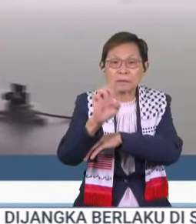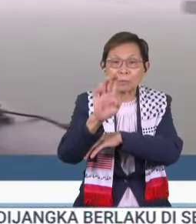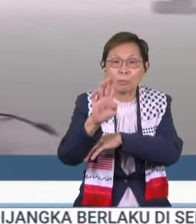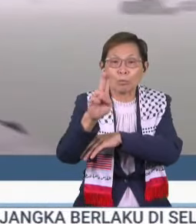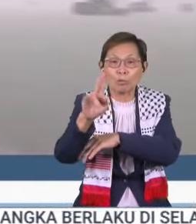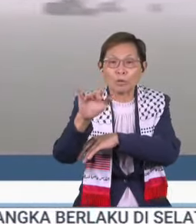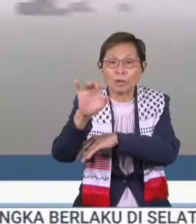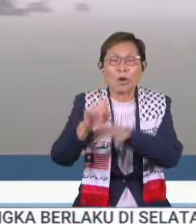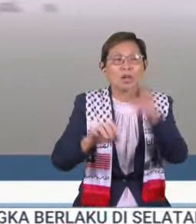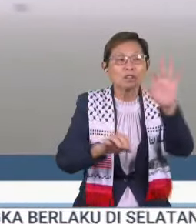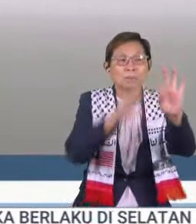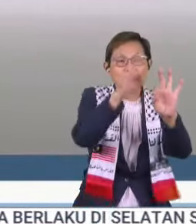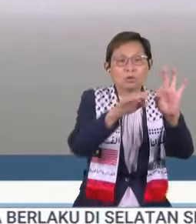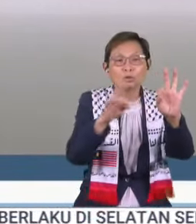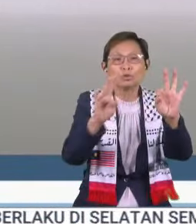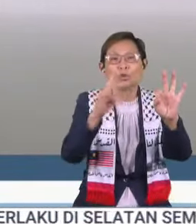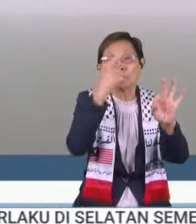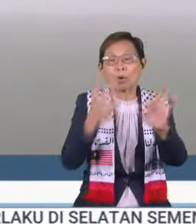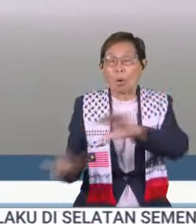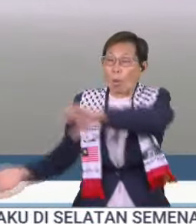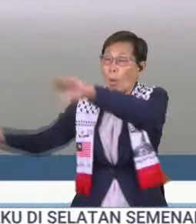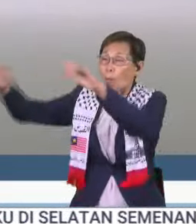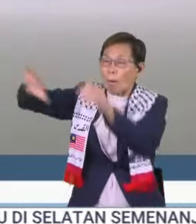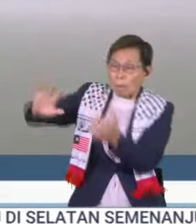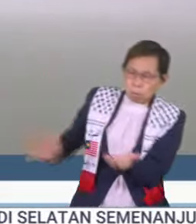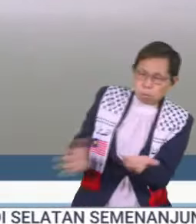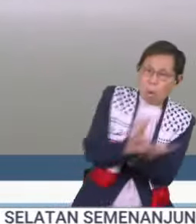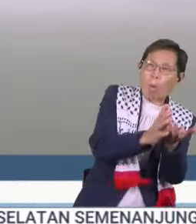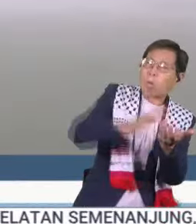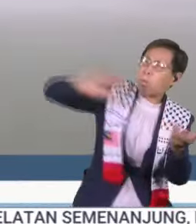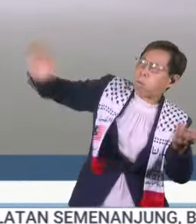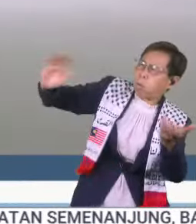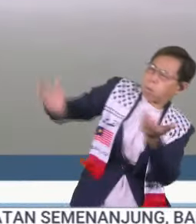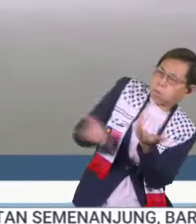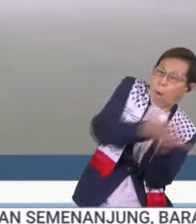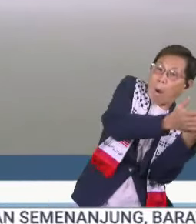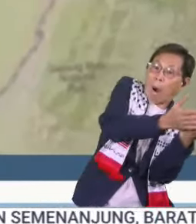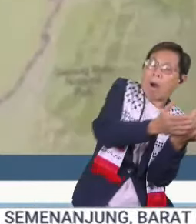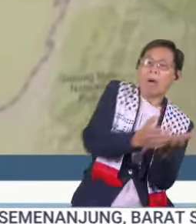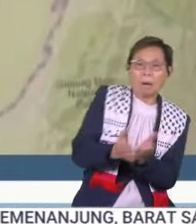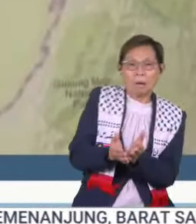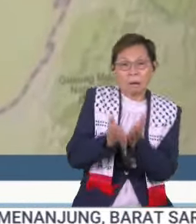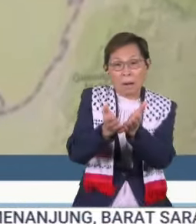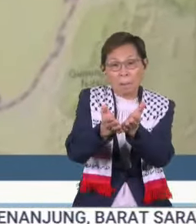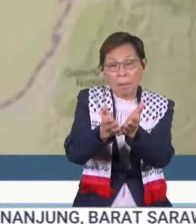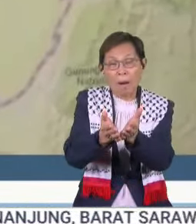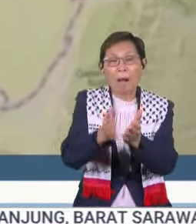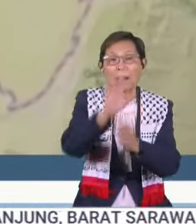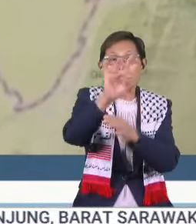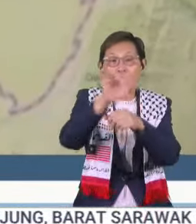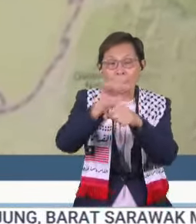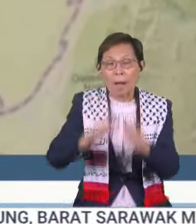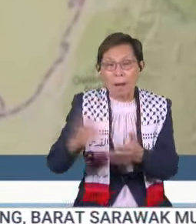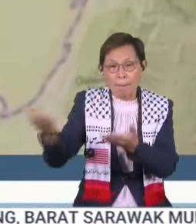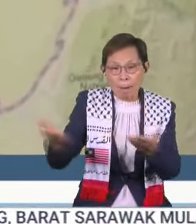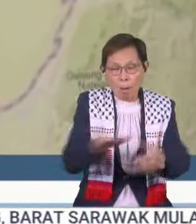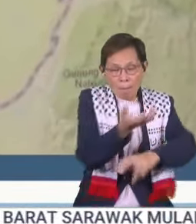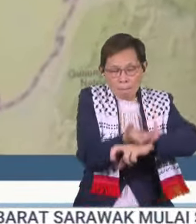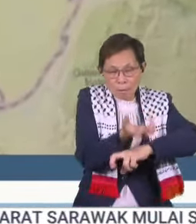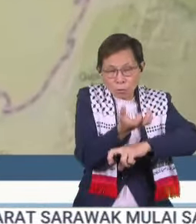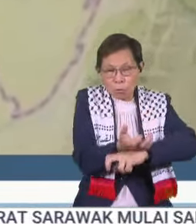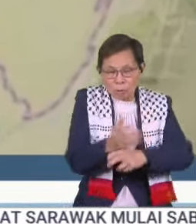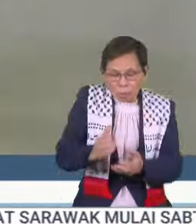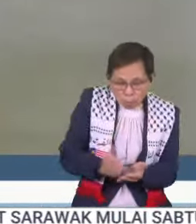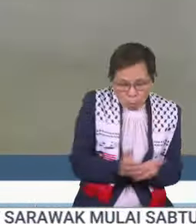lalu selepas dibadai ombak besar dan angin kencang. Kapal dengan 8 kru yang membawa muatan batu kerikir